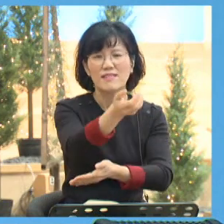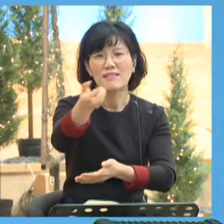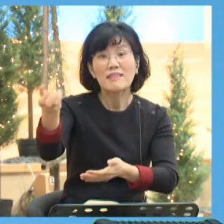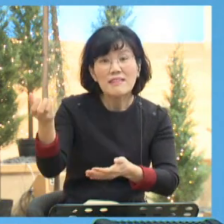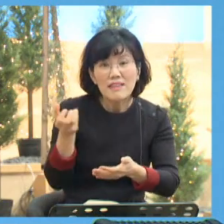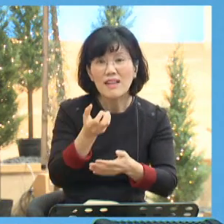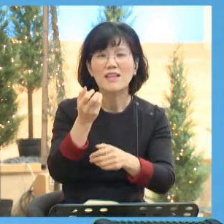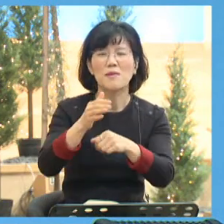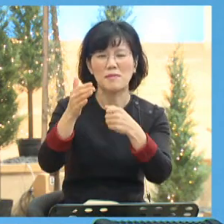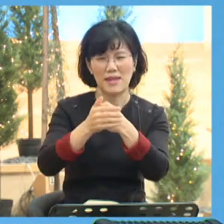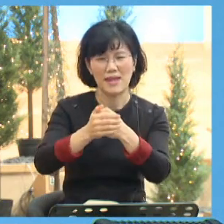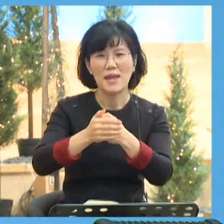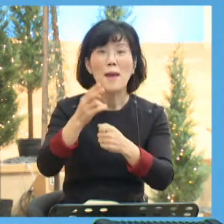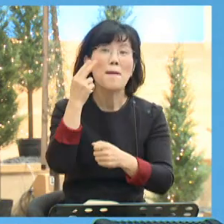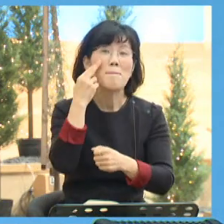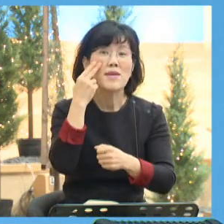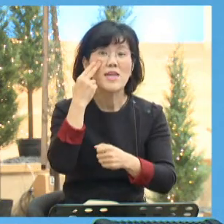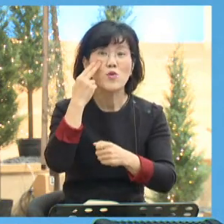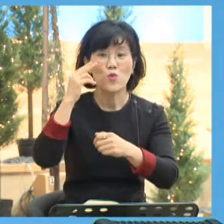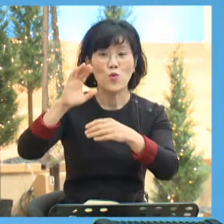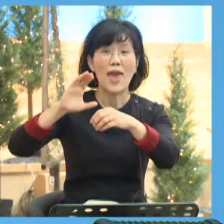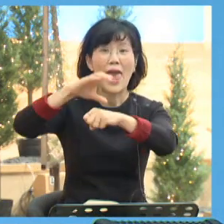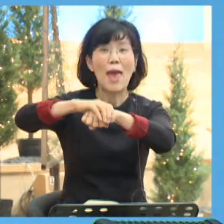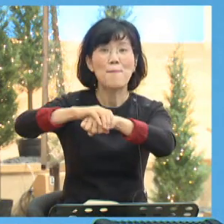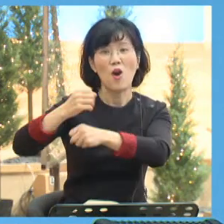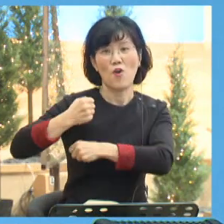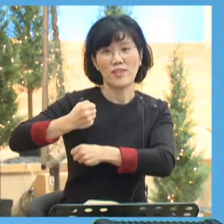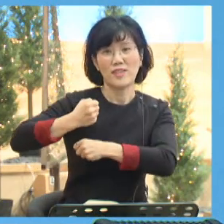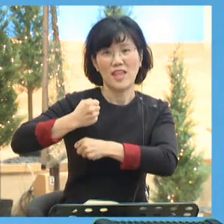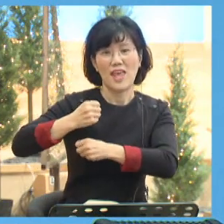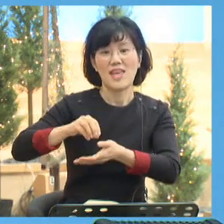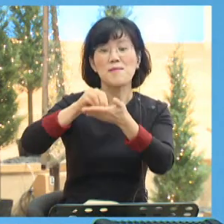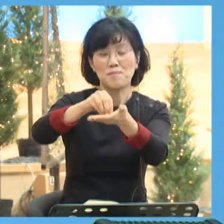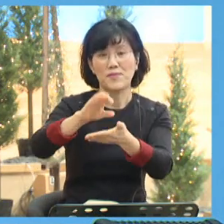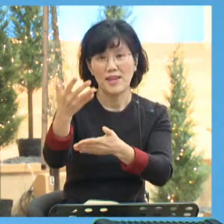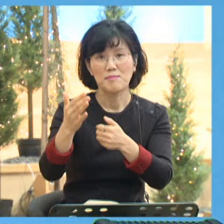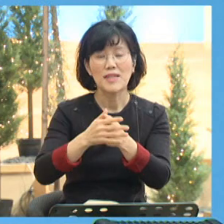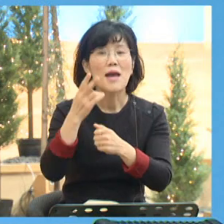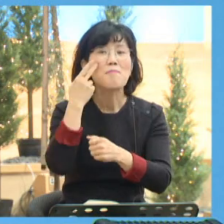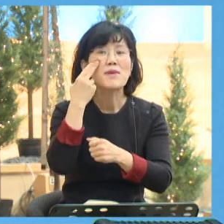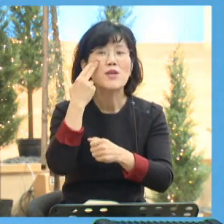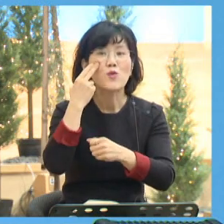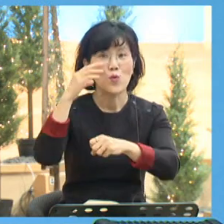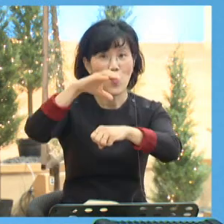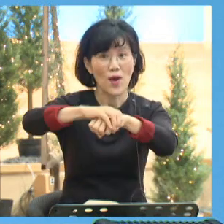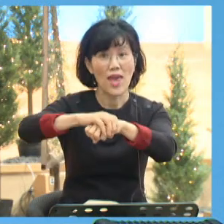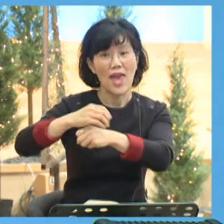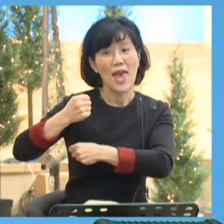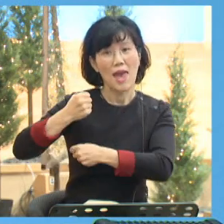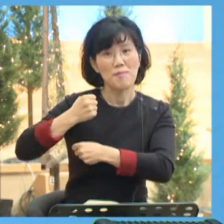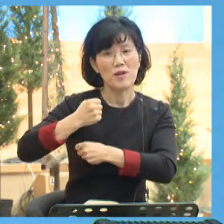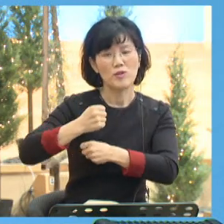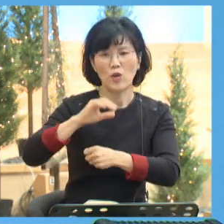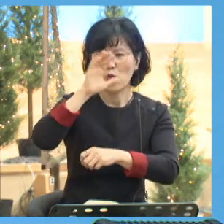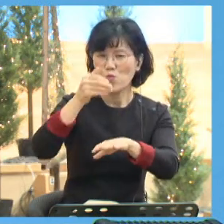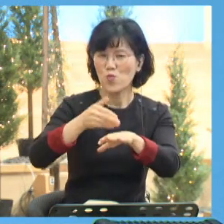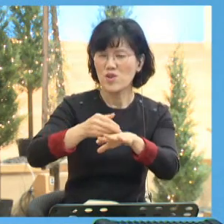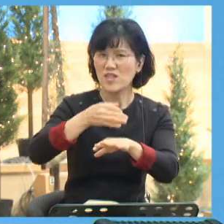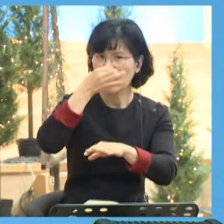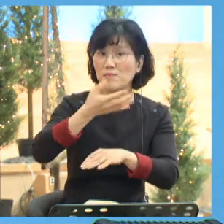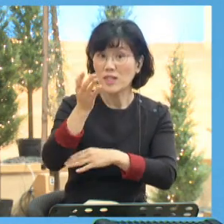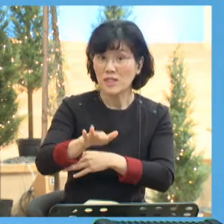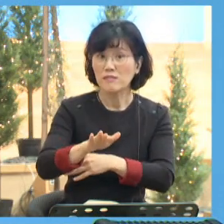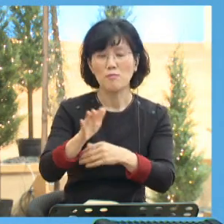마침내 미 해병대 입대를 했습니다 여러분 해병대가 미국 해병대가 훈련이 쎄서 그렇지 대우 는